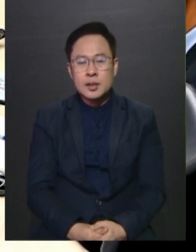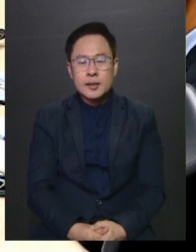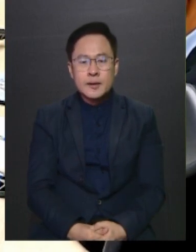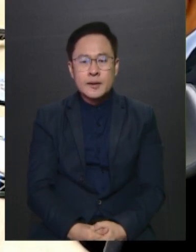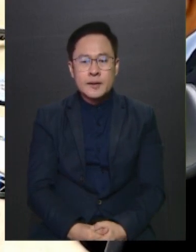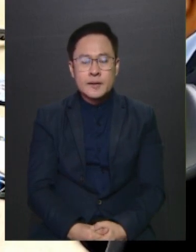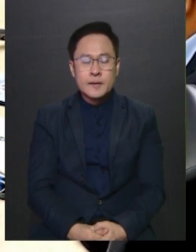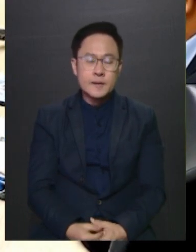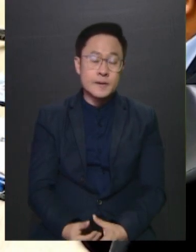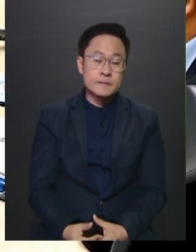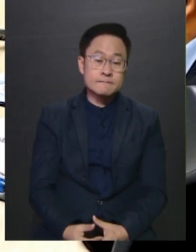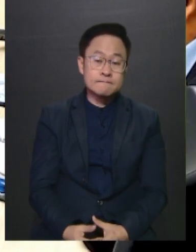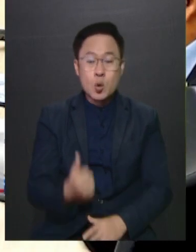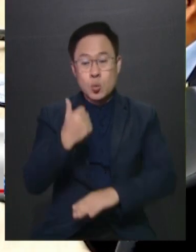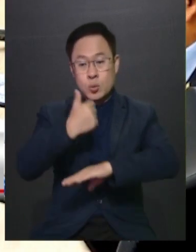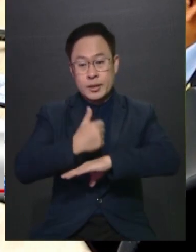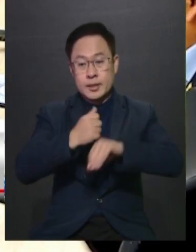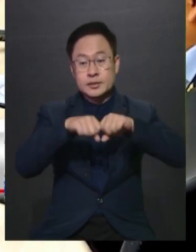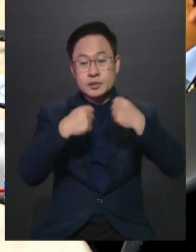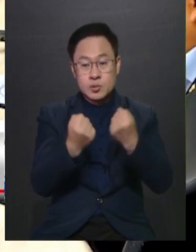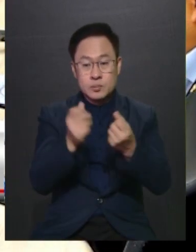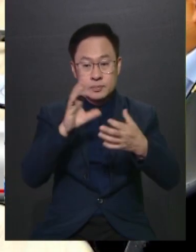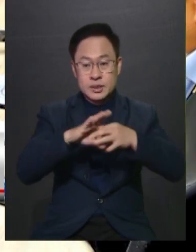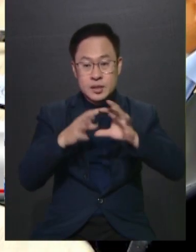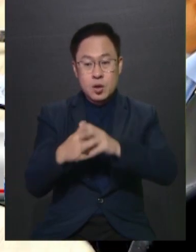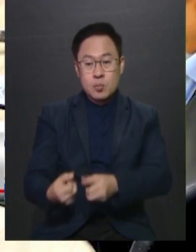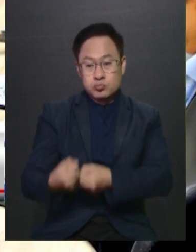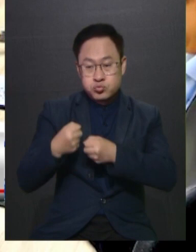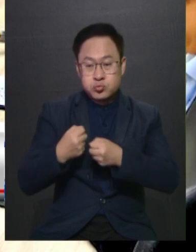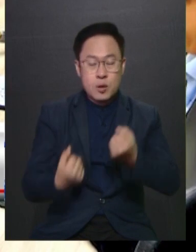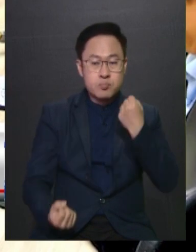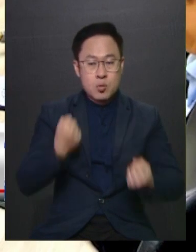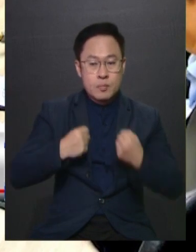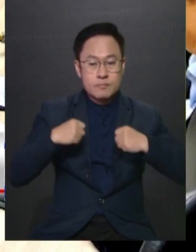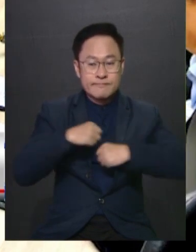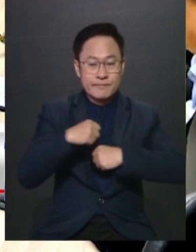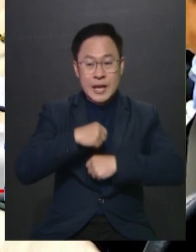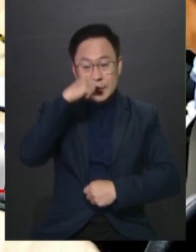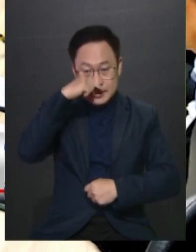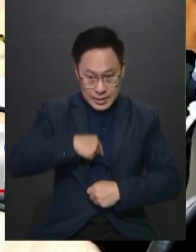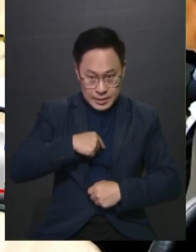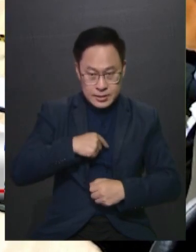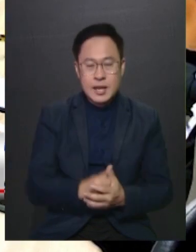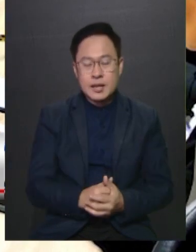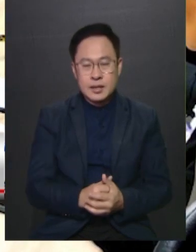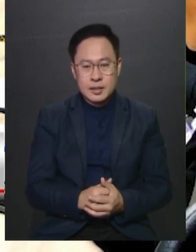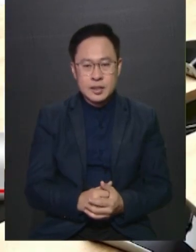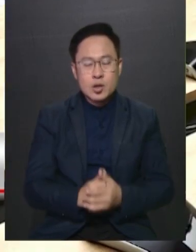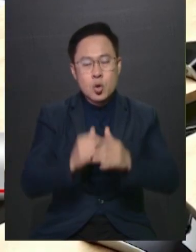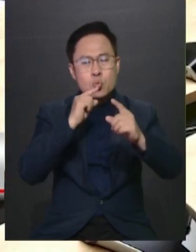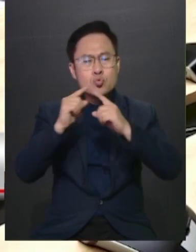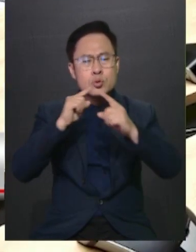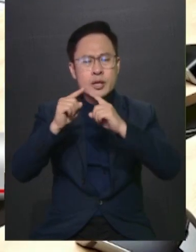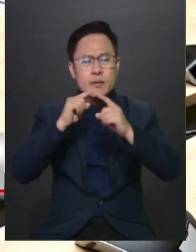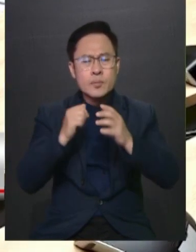นายสุกรีสุภาวรีกุลนะคะนายกสมาคมกีฬาเพาะกายและฟิตเนสแห่งประเทศไทยค่ะก็เข้าร่วมประชุมกับนายวิษณุไล่ชพิษ